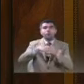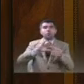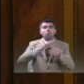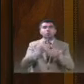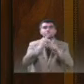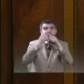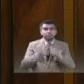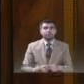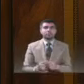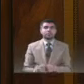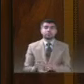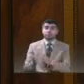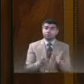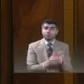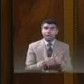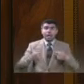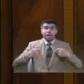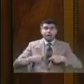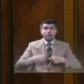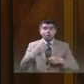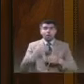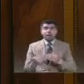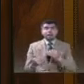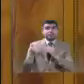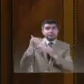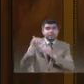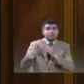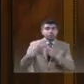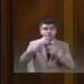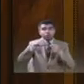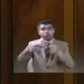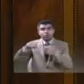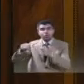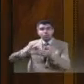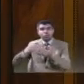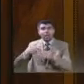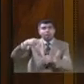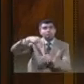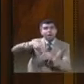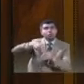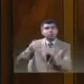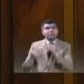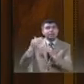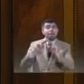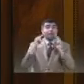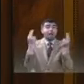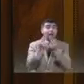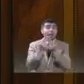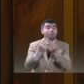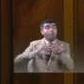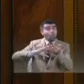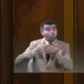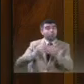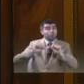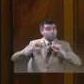مع استمرار الركود الاقتصادي وارتفاع أسعار المواد الأساسية والبترولية تقلصت الهوامش المتاحة، وكان لا بد من